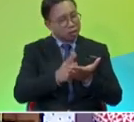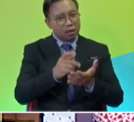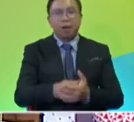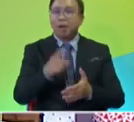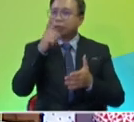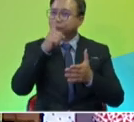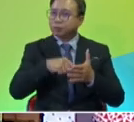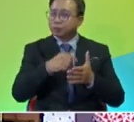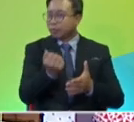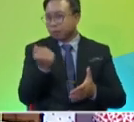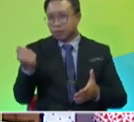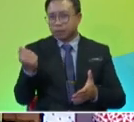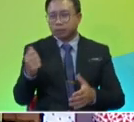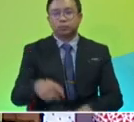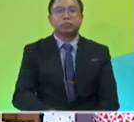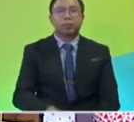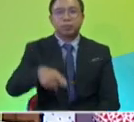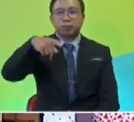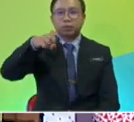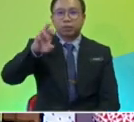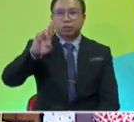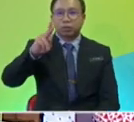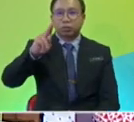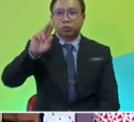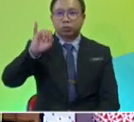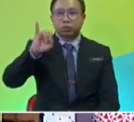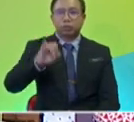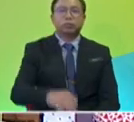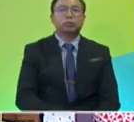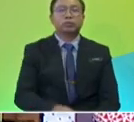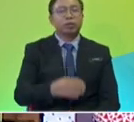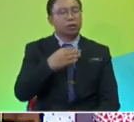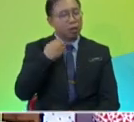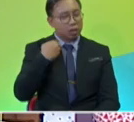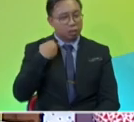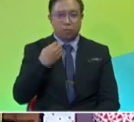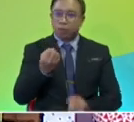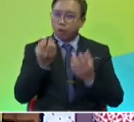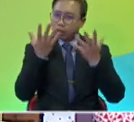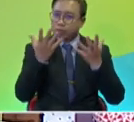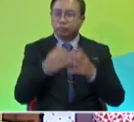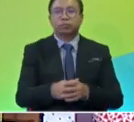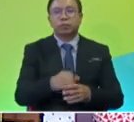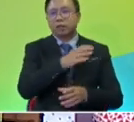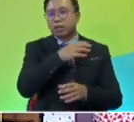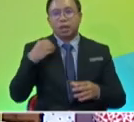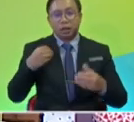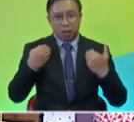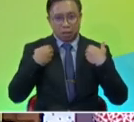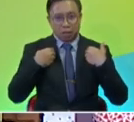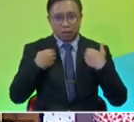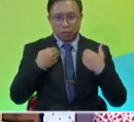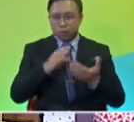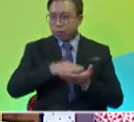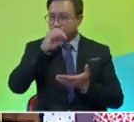apa kita punya alat perkusi kita dah belajar alat perkusi ada banyak alat perkusi yang kita belajar hari ini dan juga kita ada belajar alat